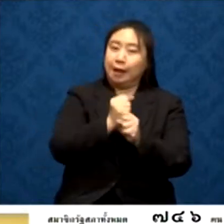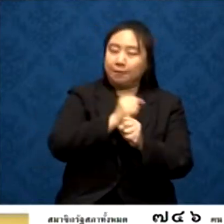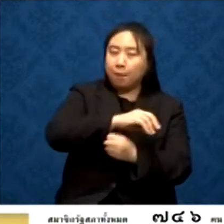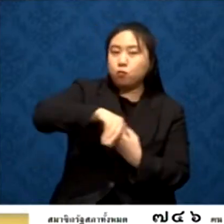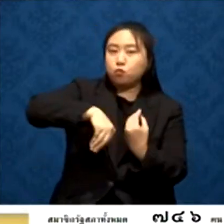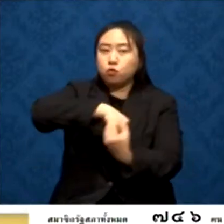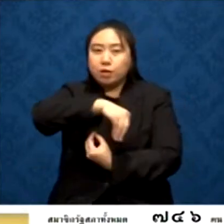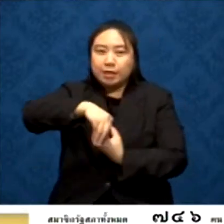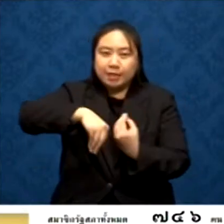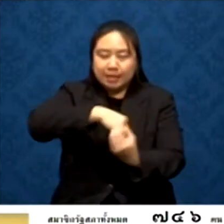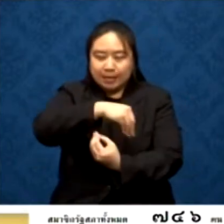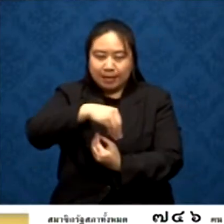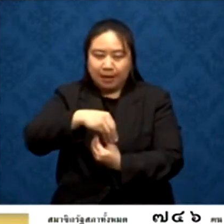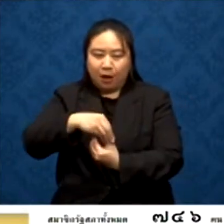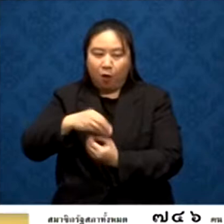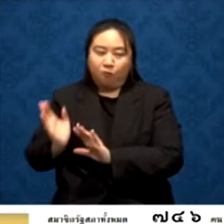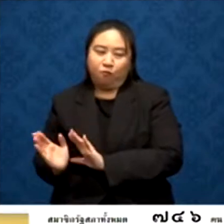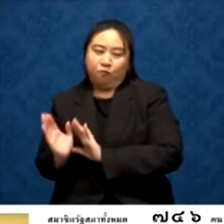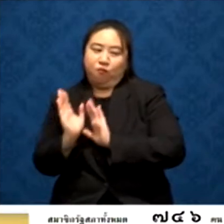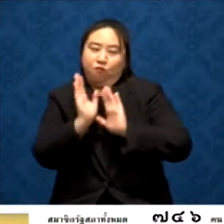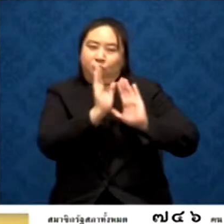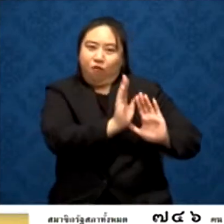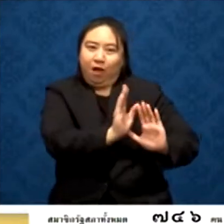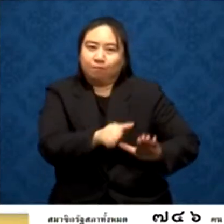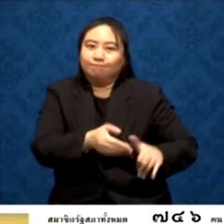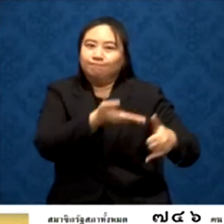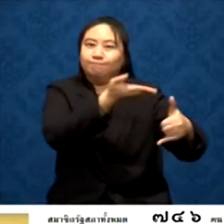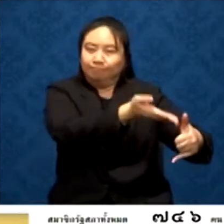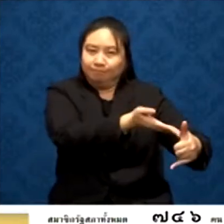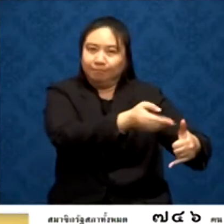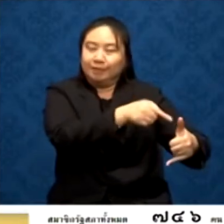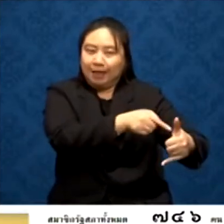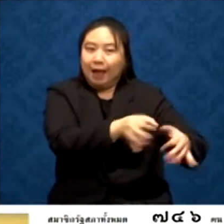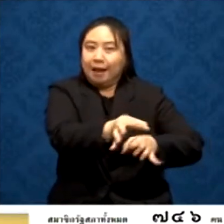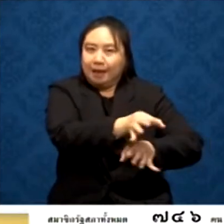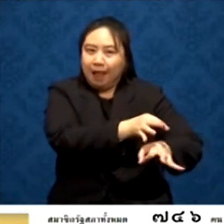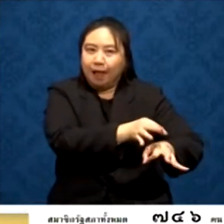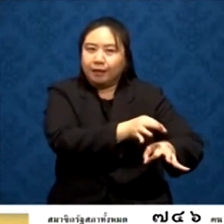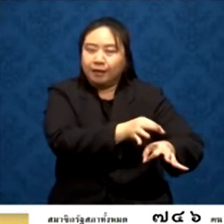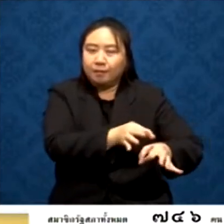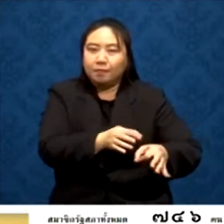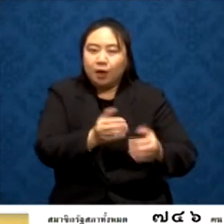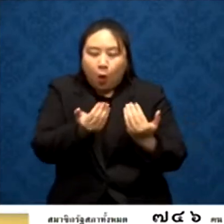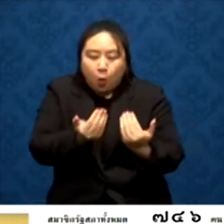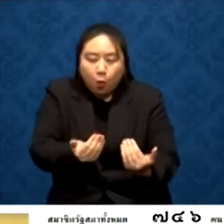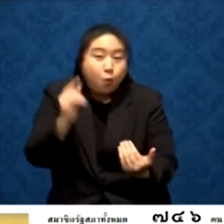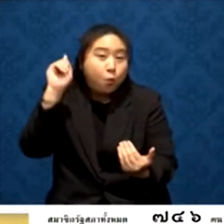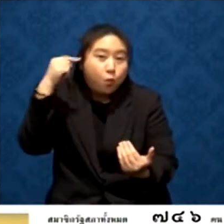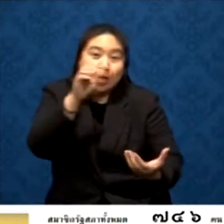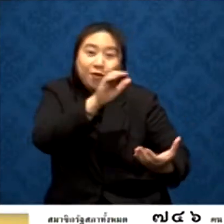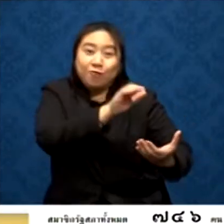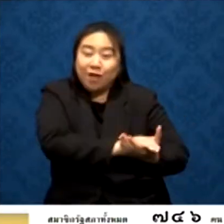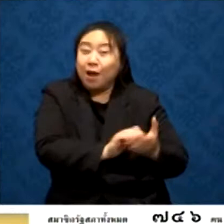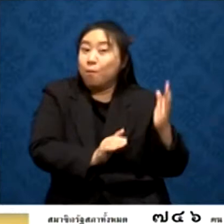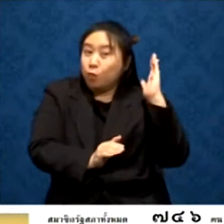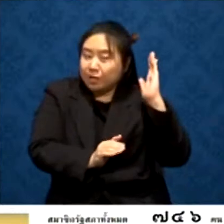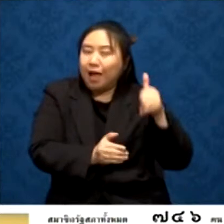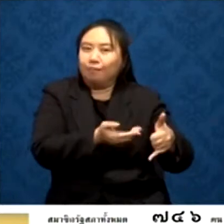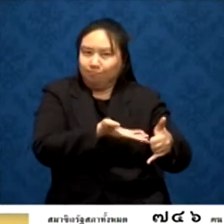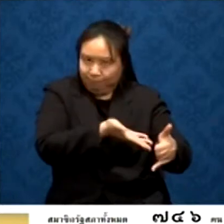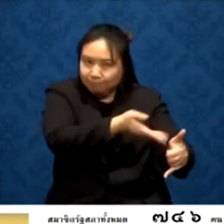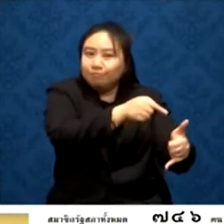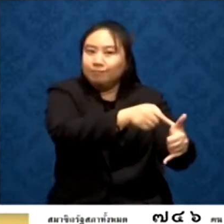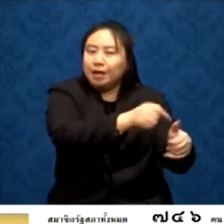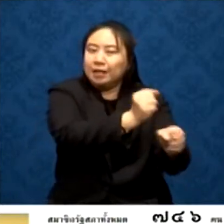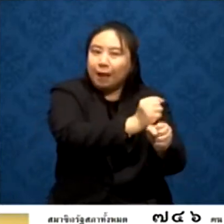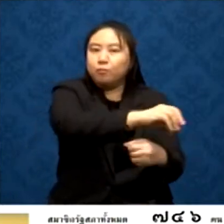การใช้นอมินีโดยที่นอมินีคนล่าสุดคือลูกเขยตัวเองก่อนที่สว.พอพาน